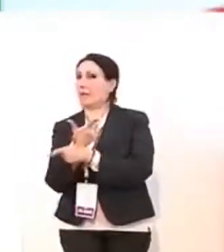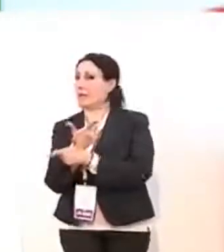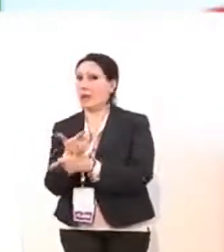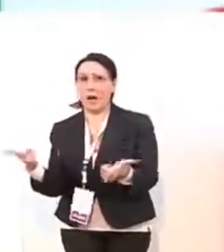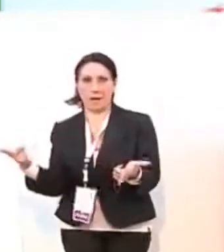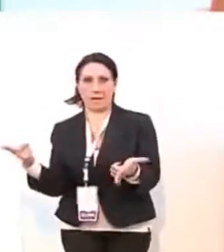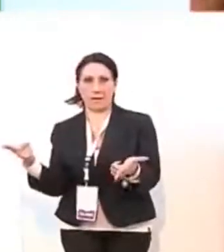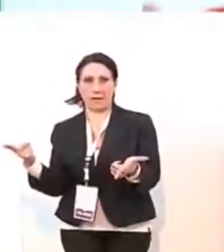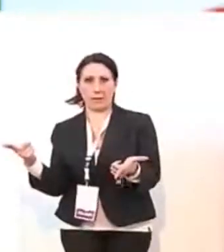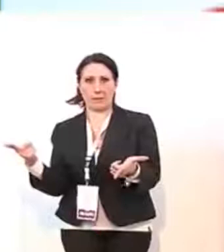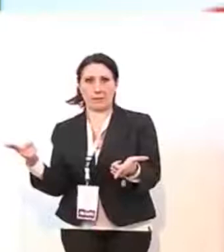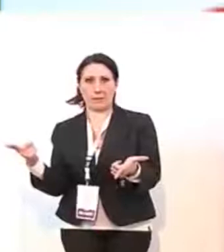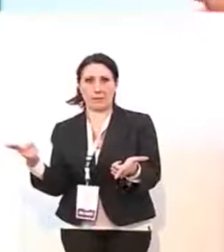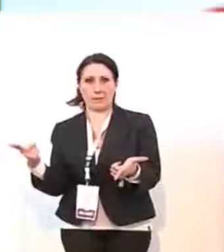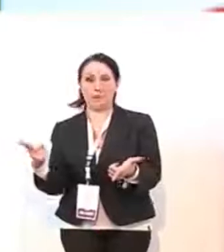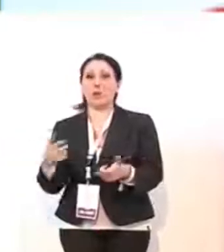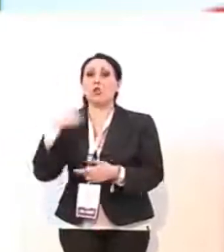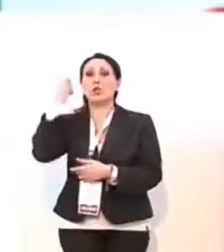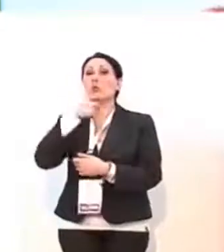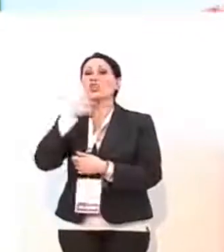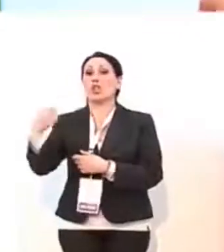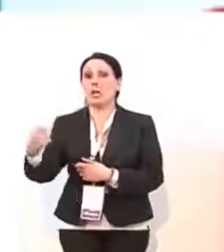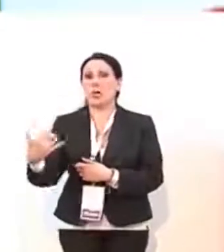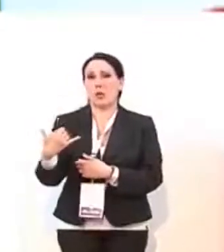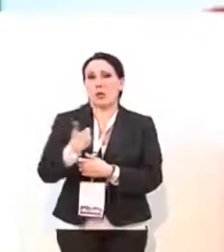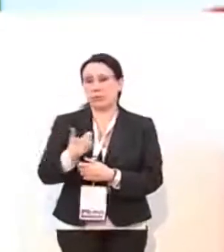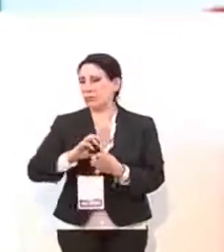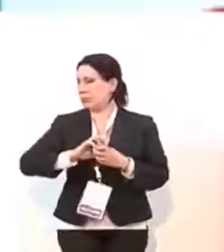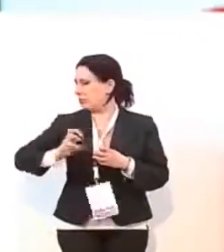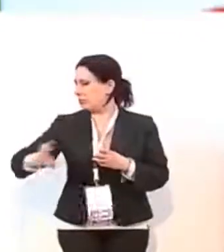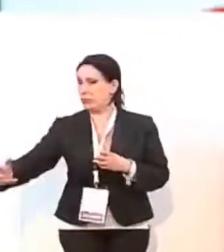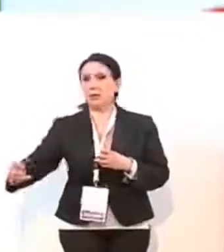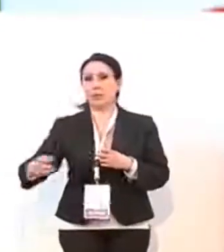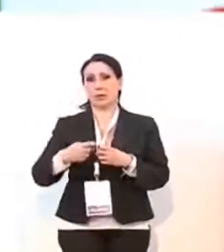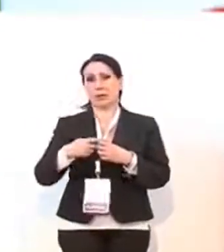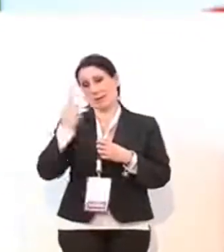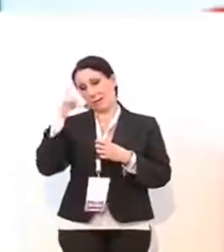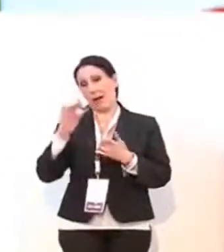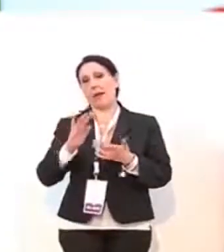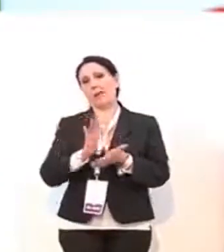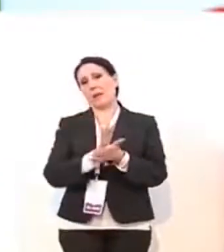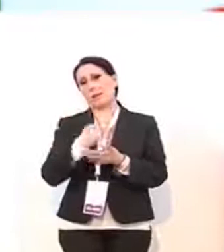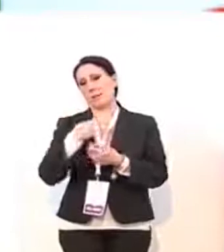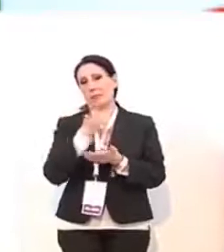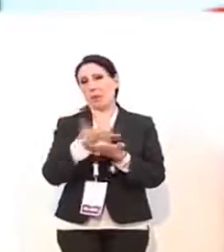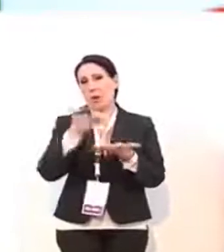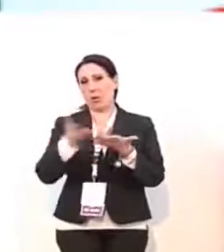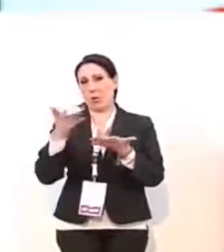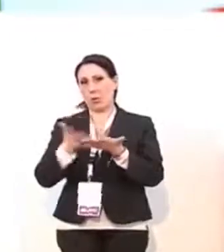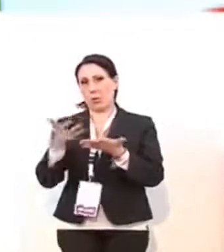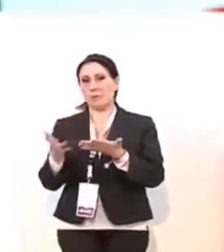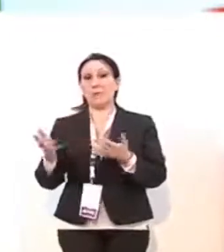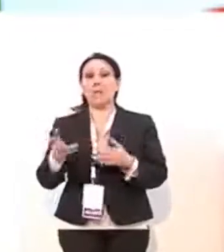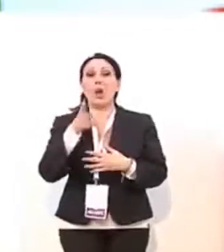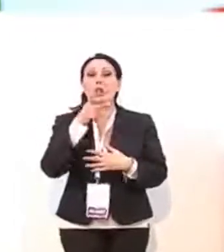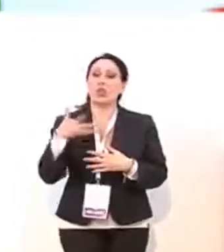dei tentativi di suicidio, dei suicidi, come ha raccontato la rete. Credo che noi abbiamo una responsabilità, prima di tutto le